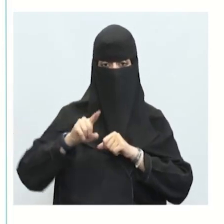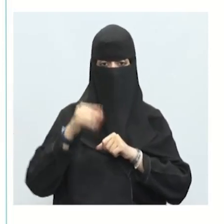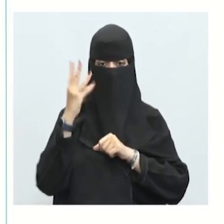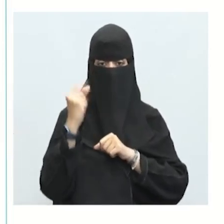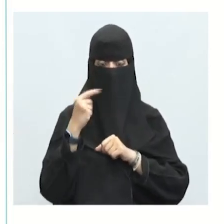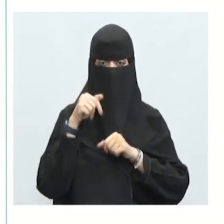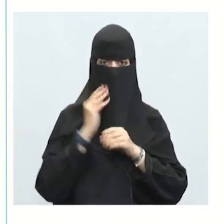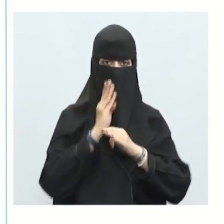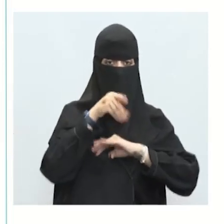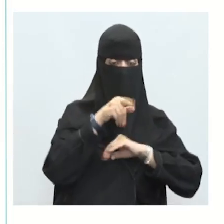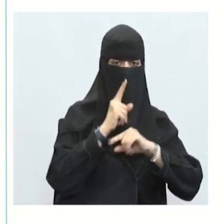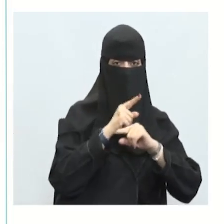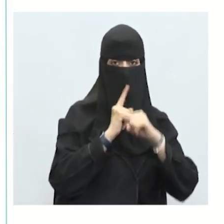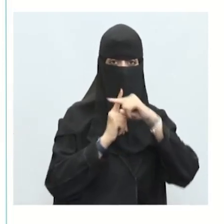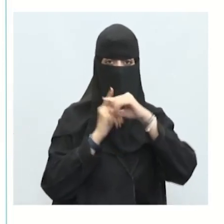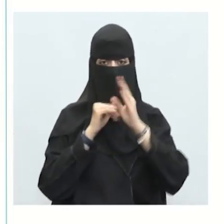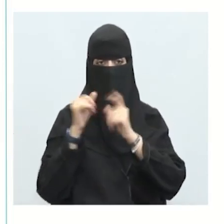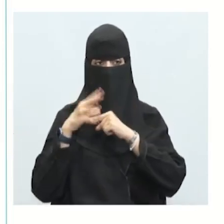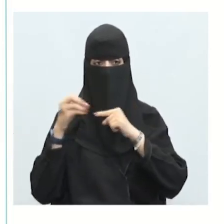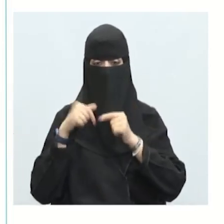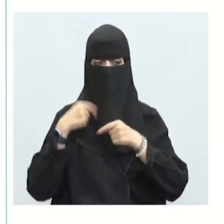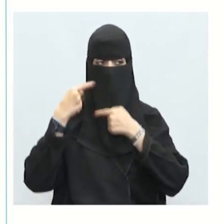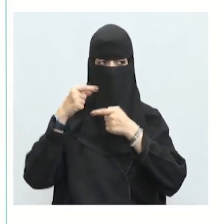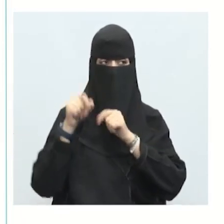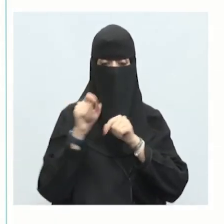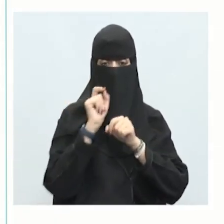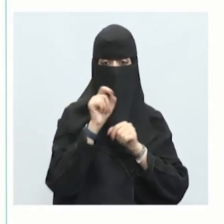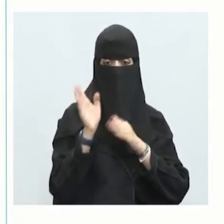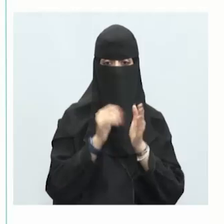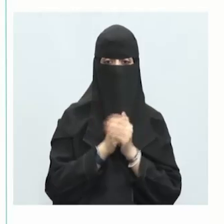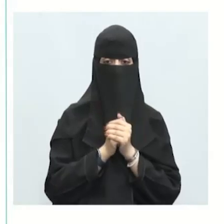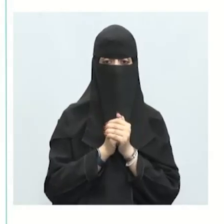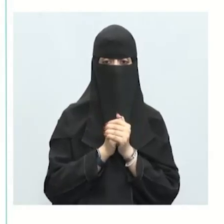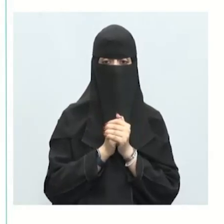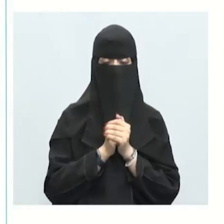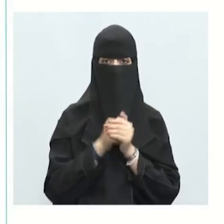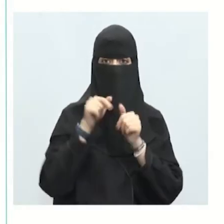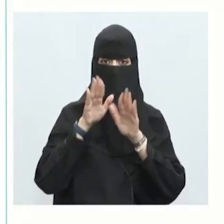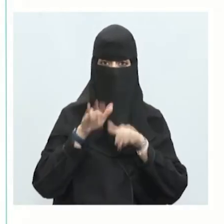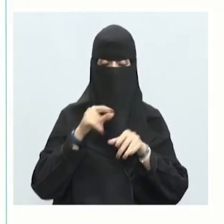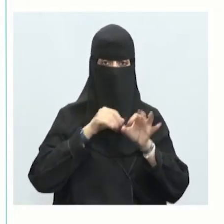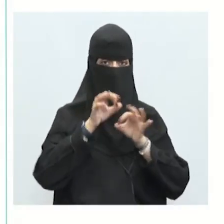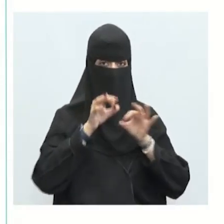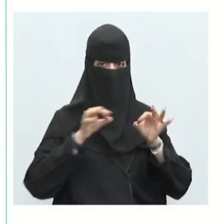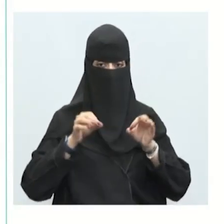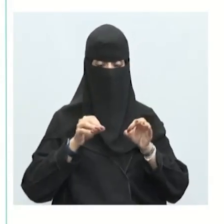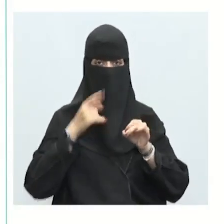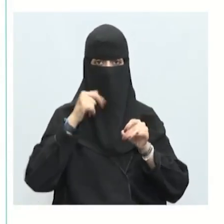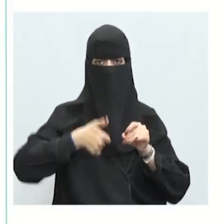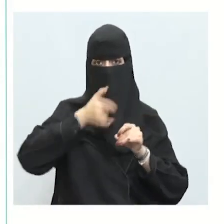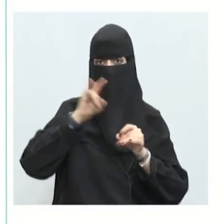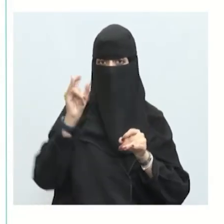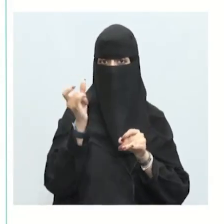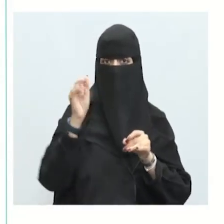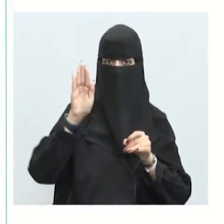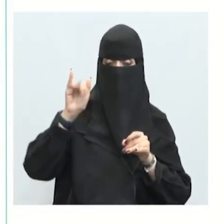المدخل هل هو موجب ام سالب ام يساوي الصفر عندنا المخطط الانسيابي